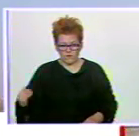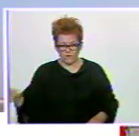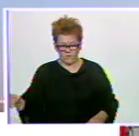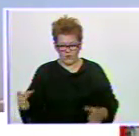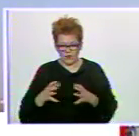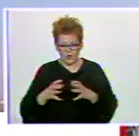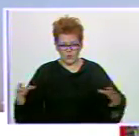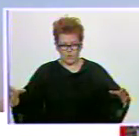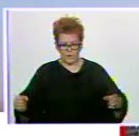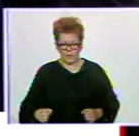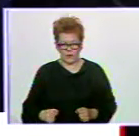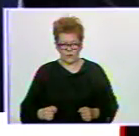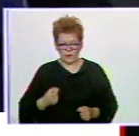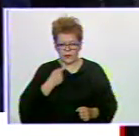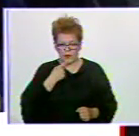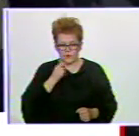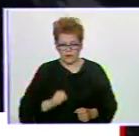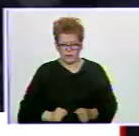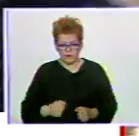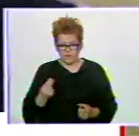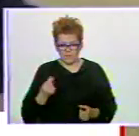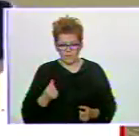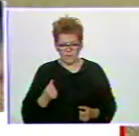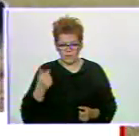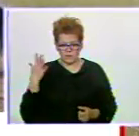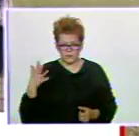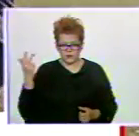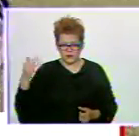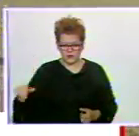Craiova și unul în Vidin, Bulgaria, a costat aproximativ 53.000 de euro.